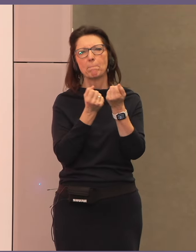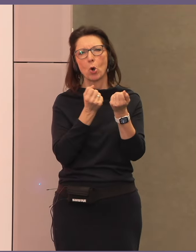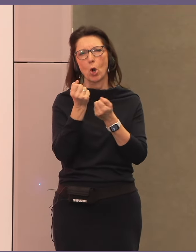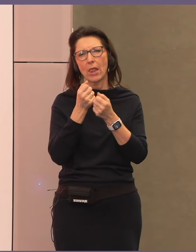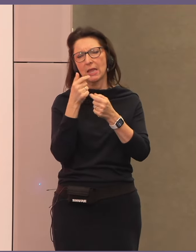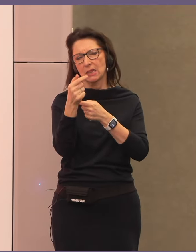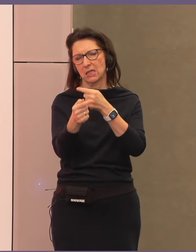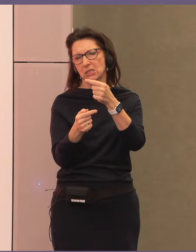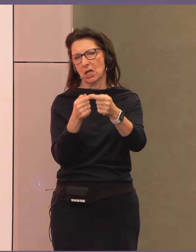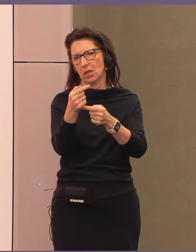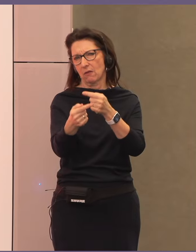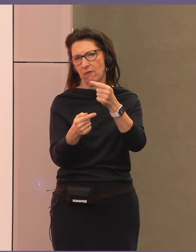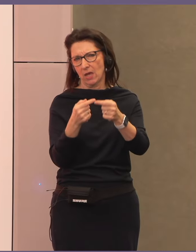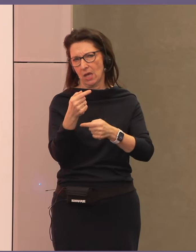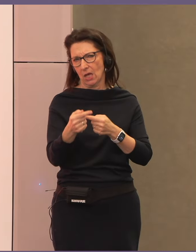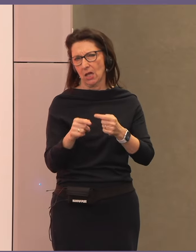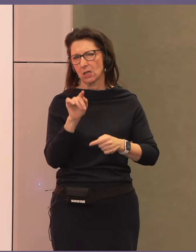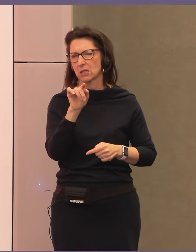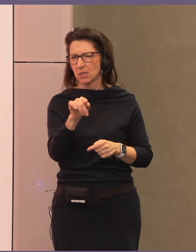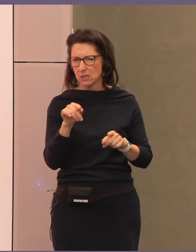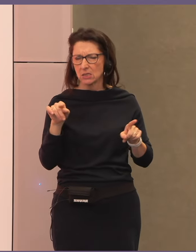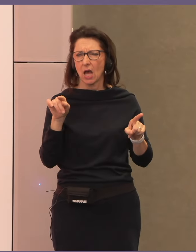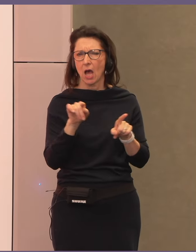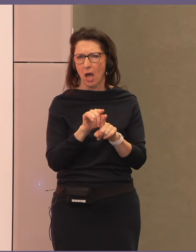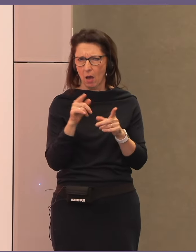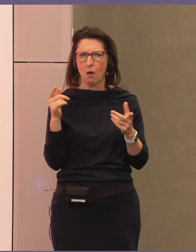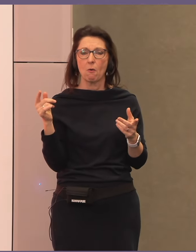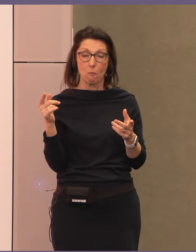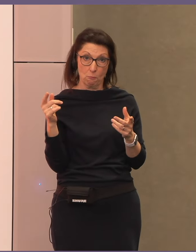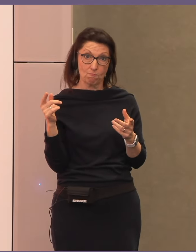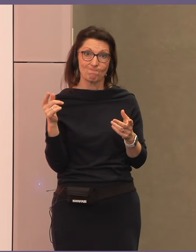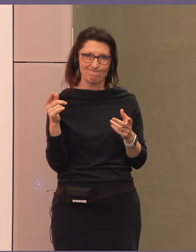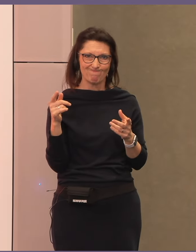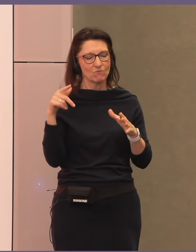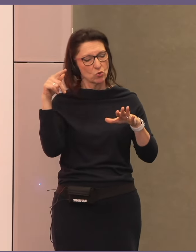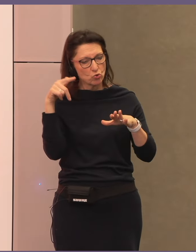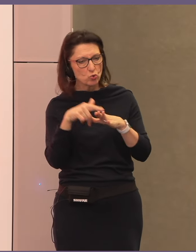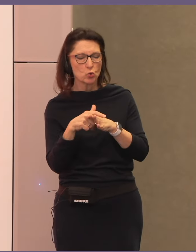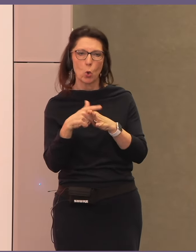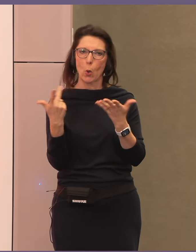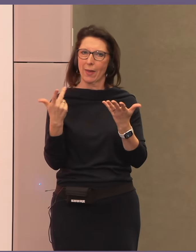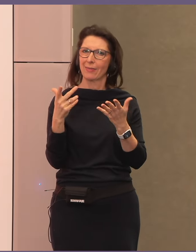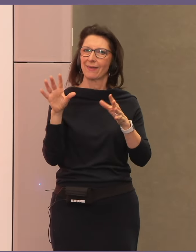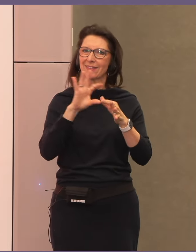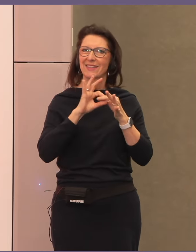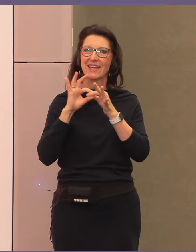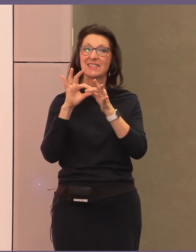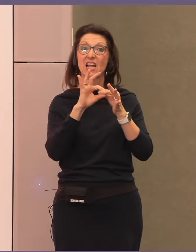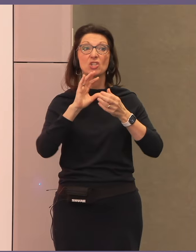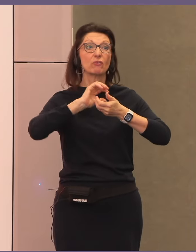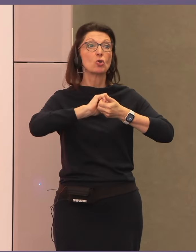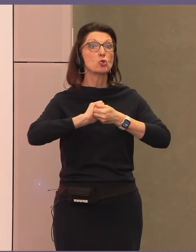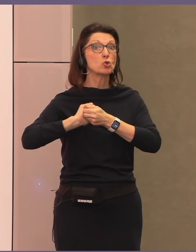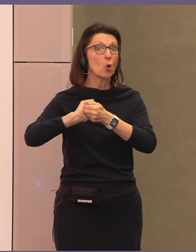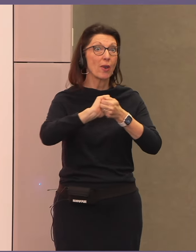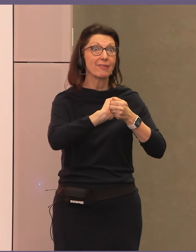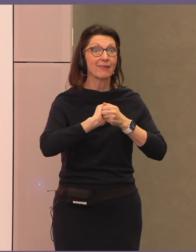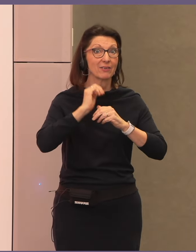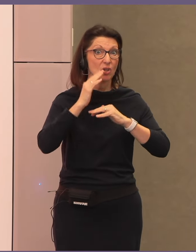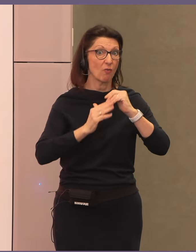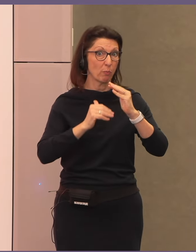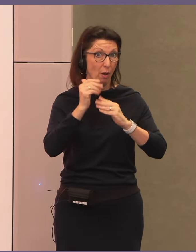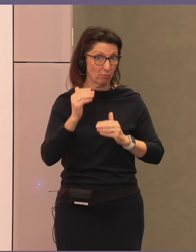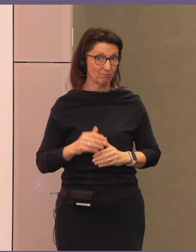vergleichbares Hindernis für die Entfaltung von gesellschaftlicher Solidarität und droht diese